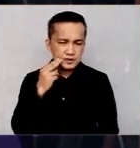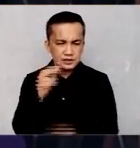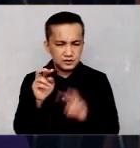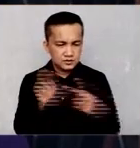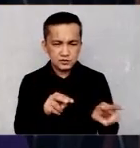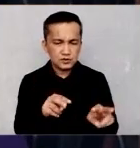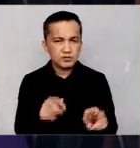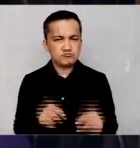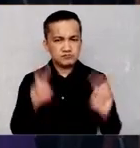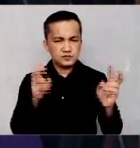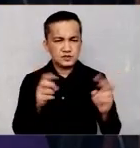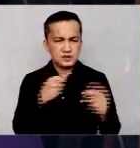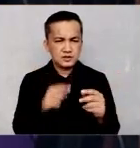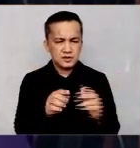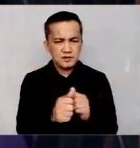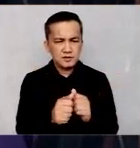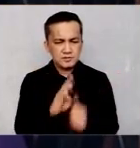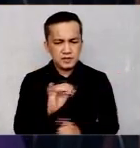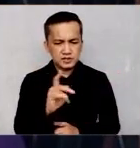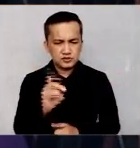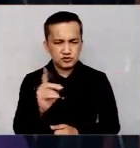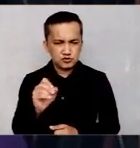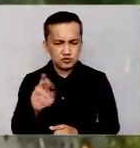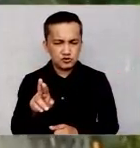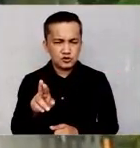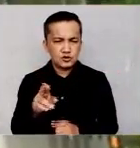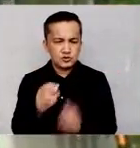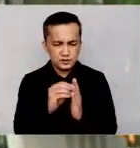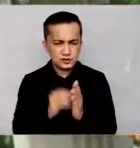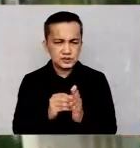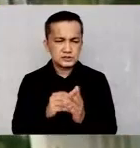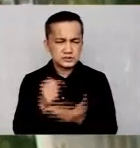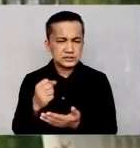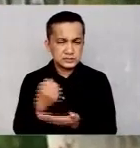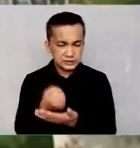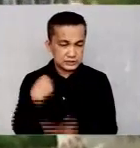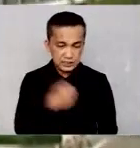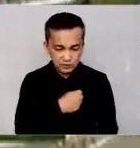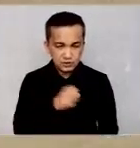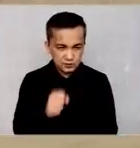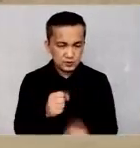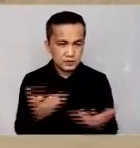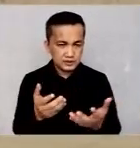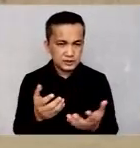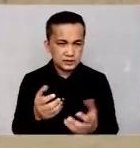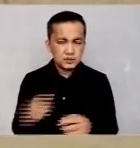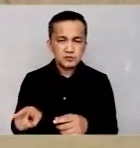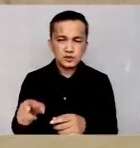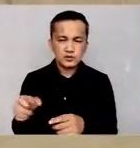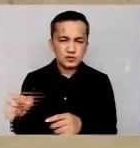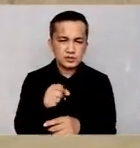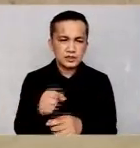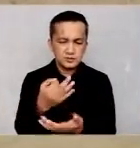umano'y backdoor provision ng bersyon ng Senado sa fund bill kung saan pwede raw magalaw ang pondo ng SSS at